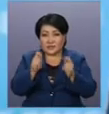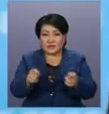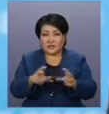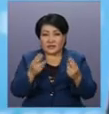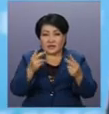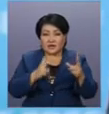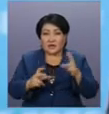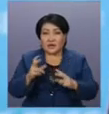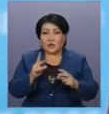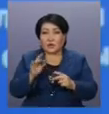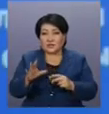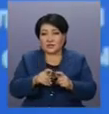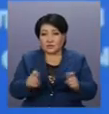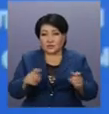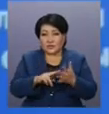отыр.